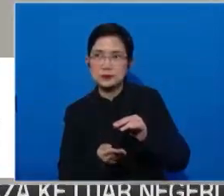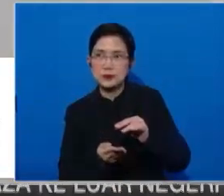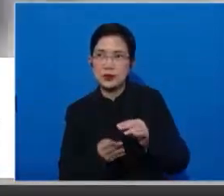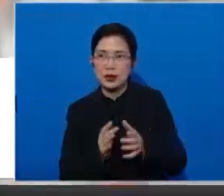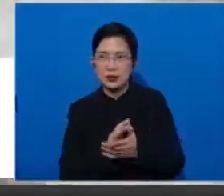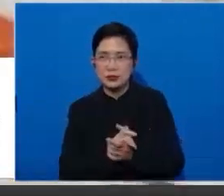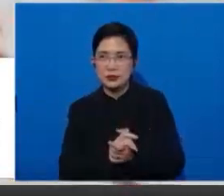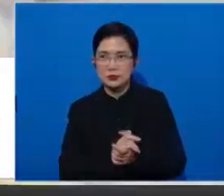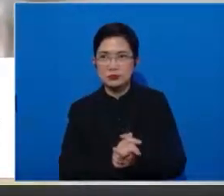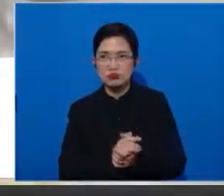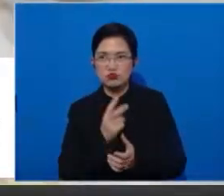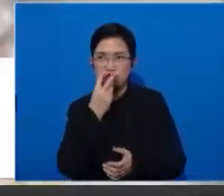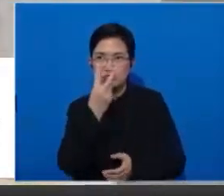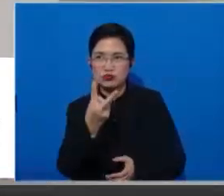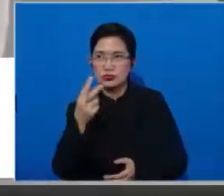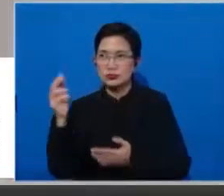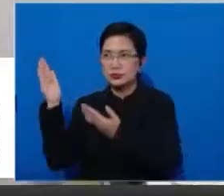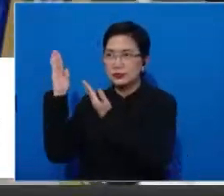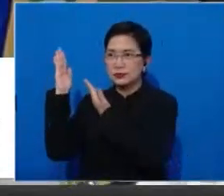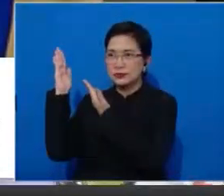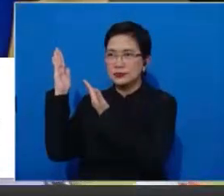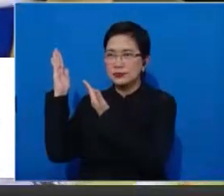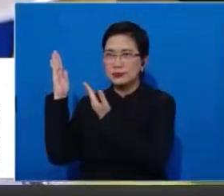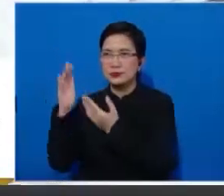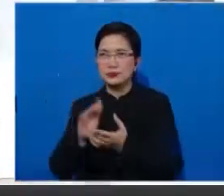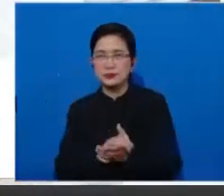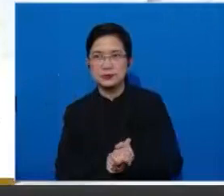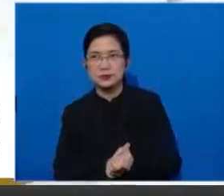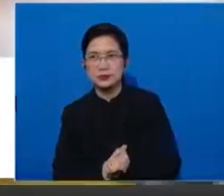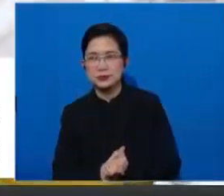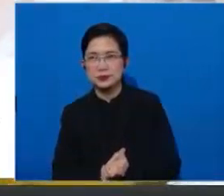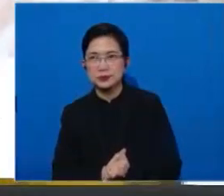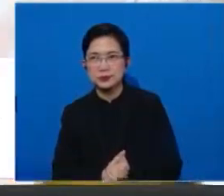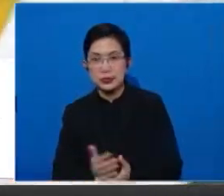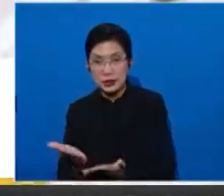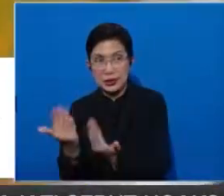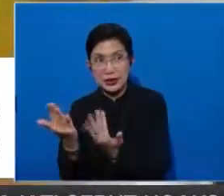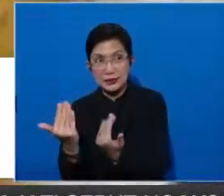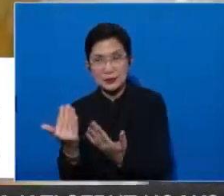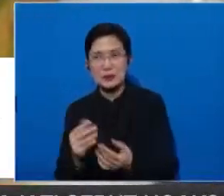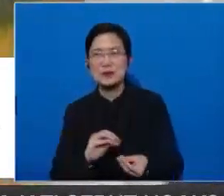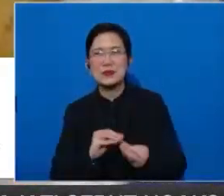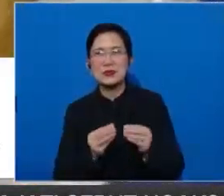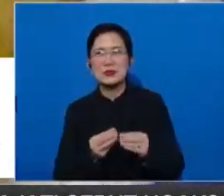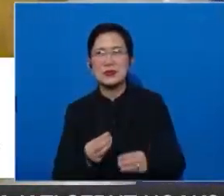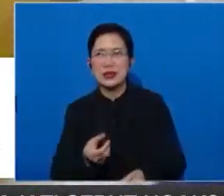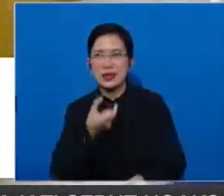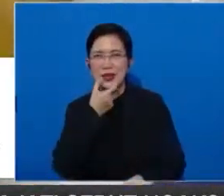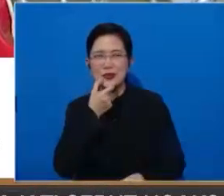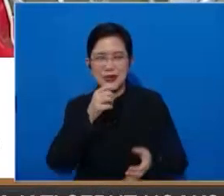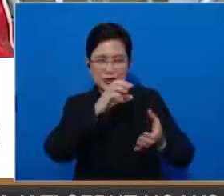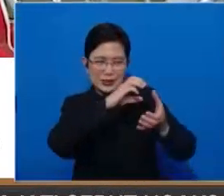secara berlapis-lapis dan diisi dengan lapisan krim lembut. Sekarang, yuk kita buat olahan pepaya dengan rasa manis dan segar